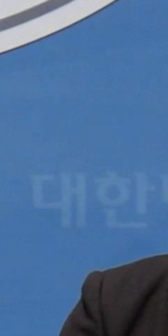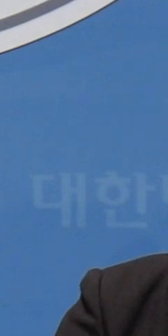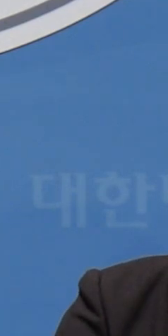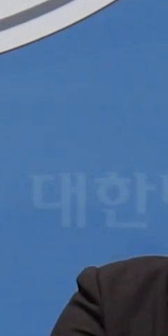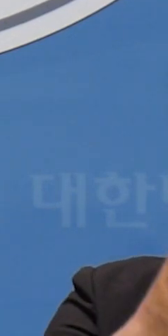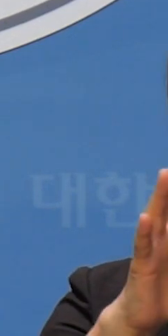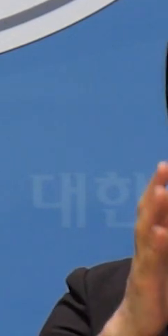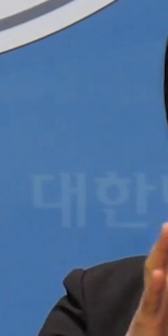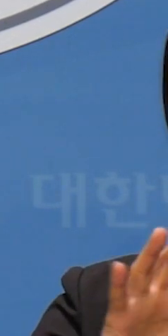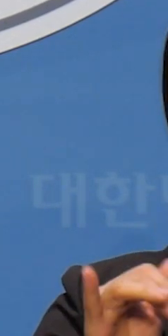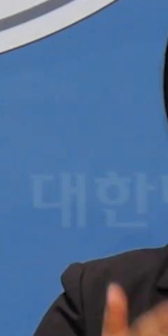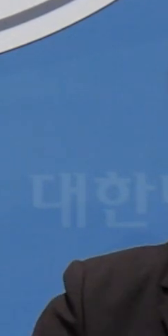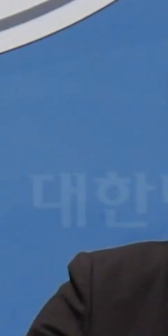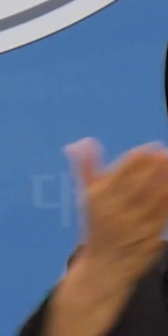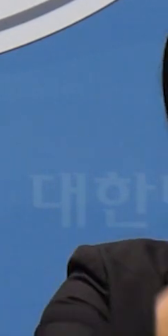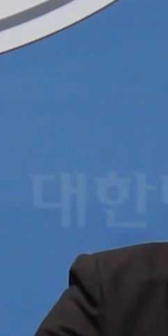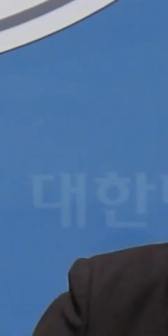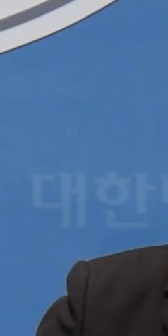존경하는 동료 시민 여러분,